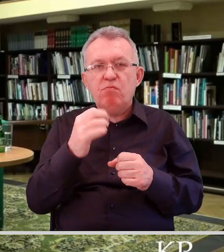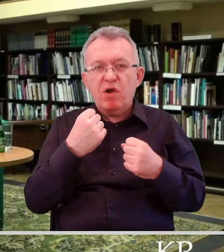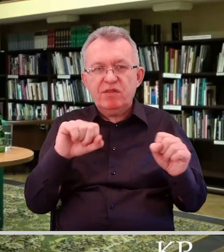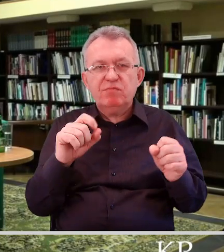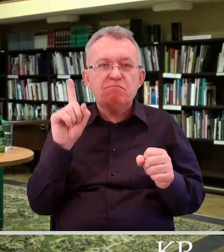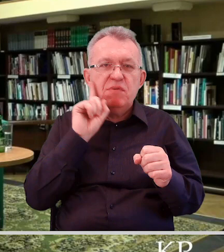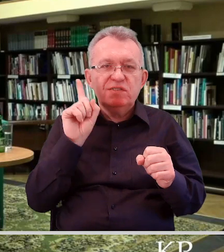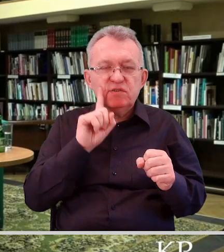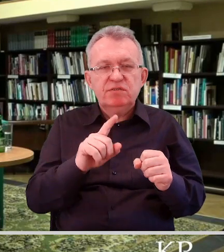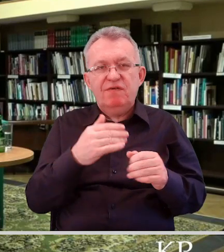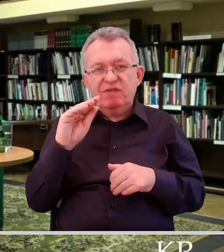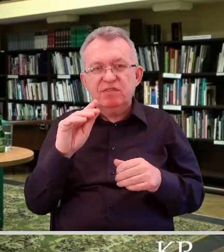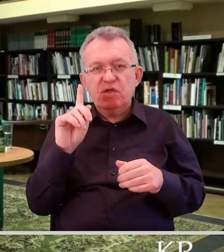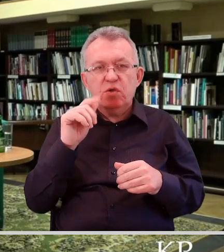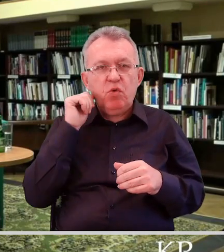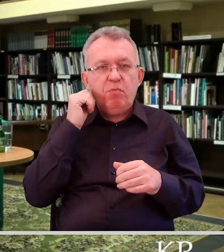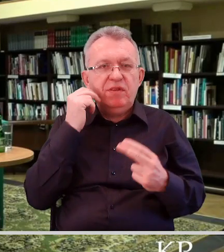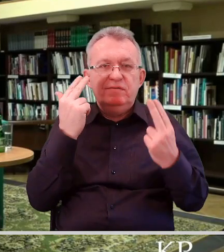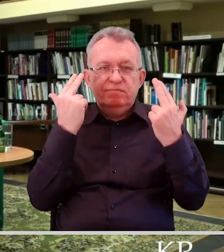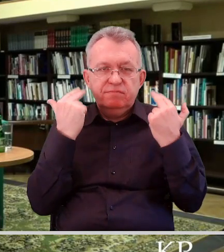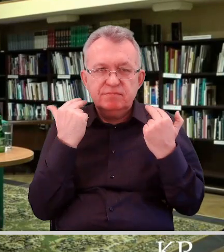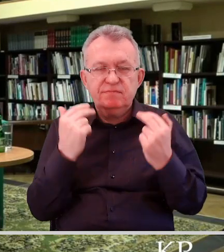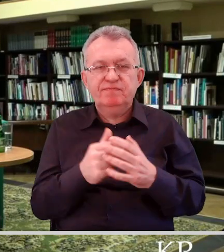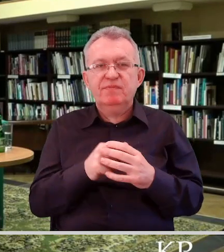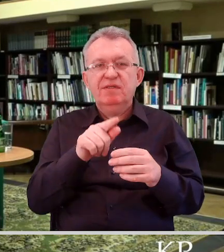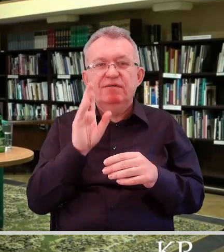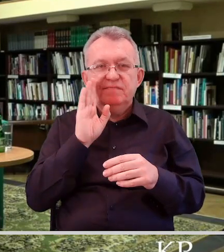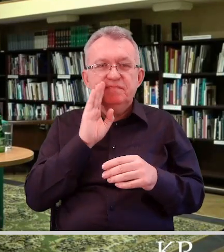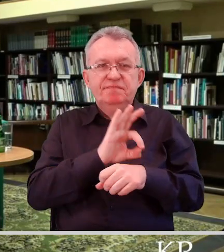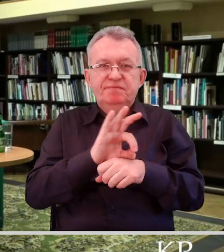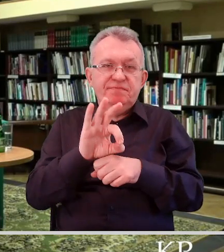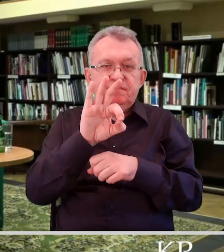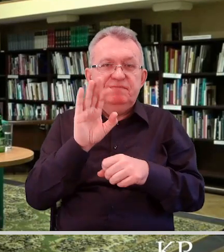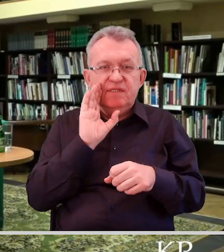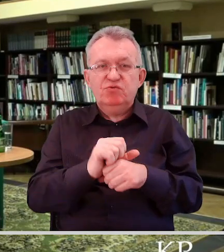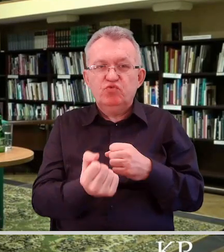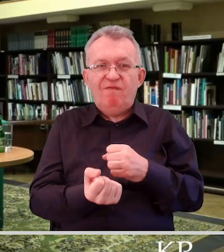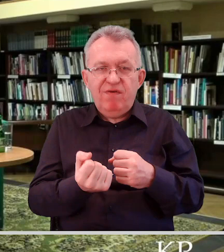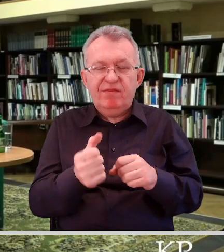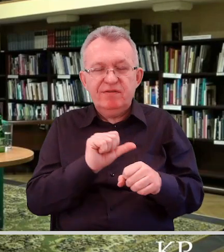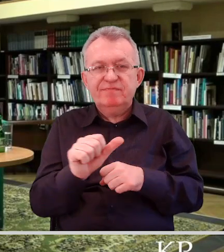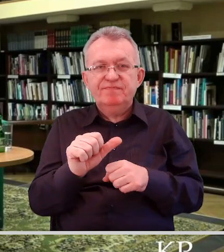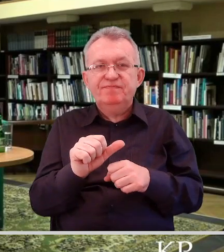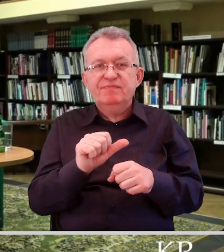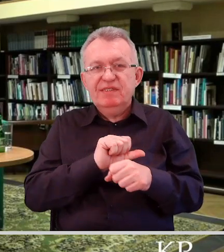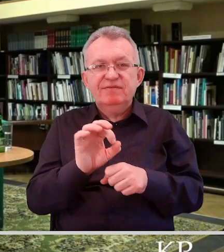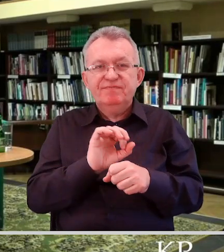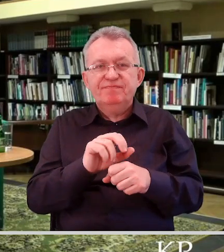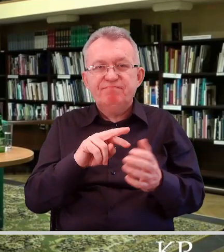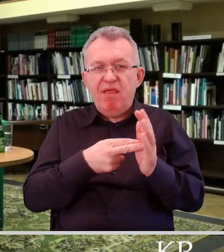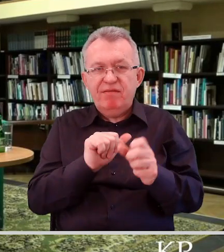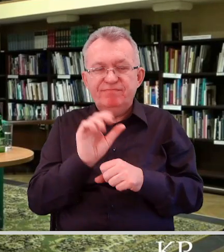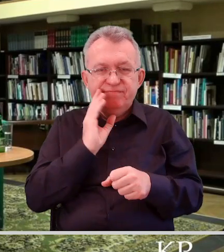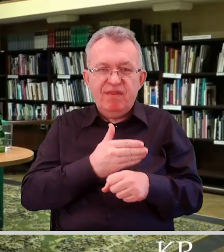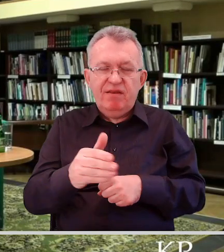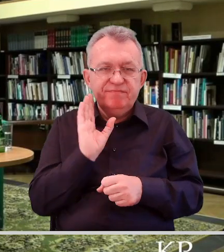bohaterskich mężczyznach i uległych kobietach. Ten schemat nadal, tak jak mówisz, szufladki, ten schemat jest